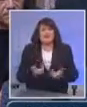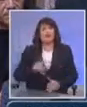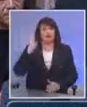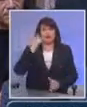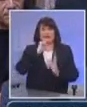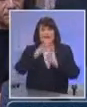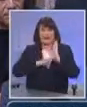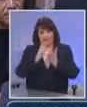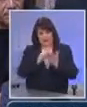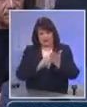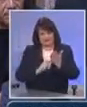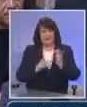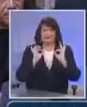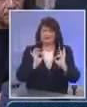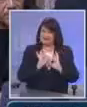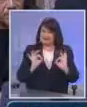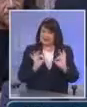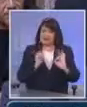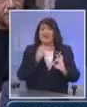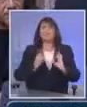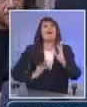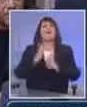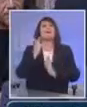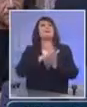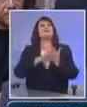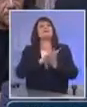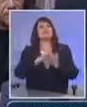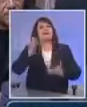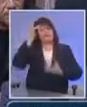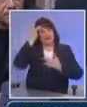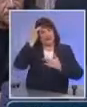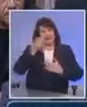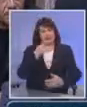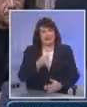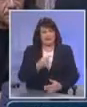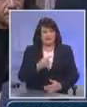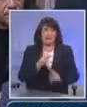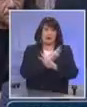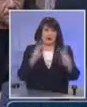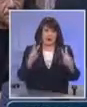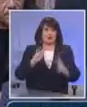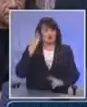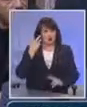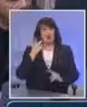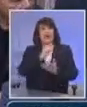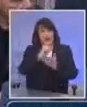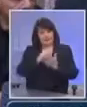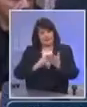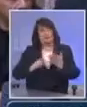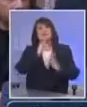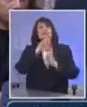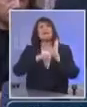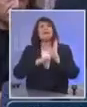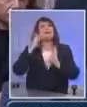το Σύνταγμα και μιλούσε για ανάπτυξη της θρησκευτικής συνειδήσεως, Ήταν σαφέστατο ότι ο νομοθέτης εννοούσε